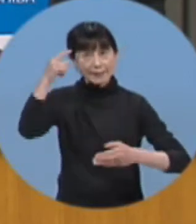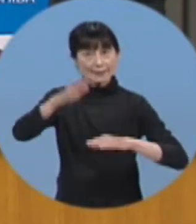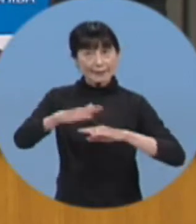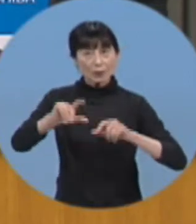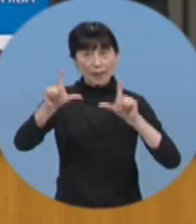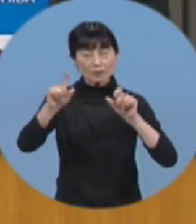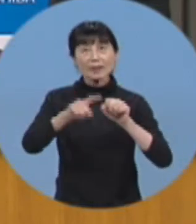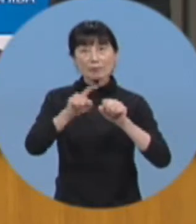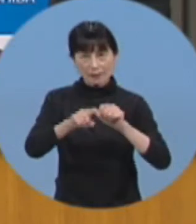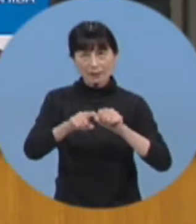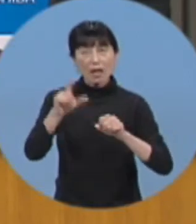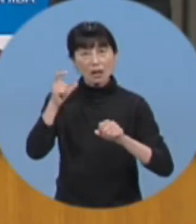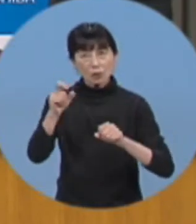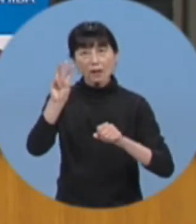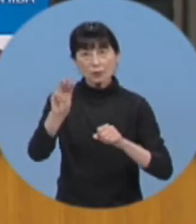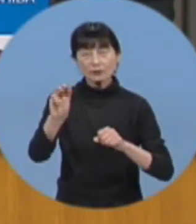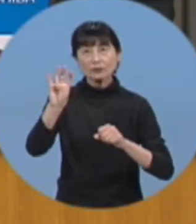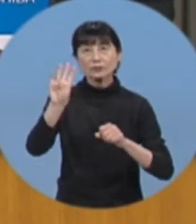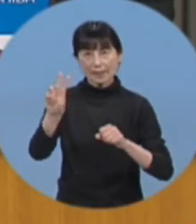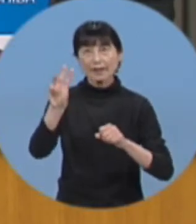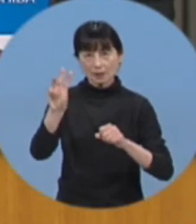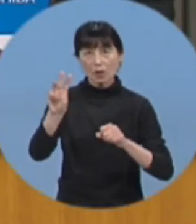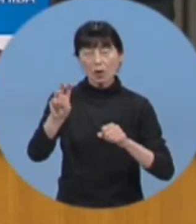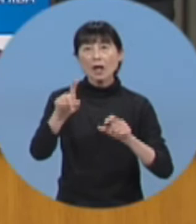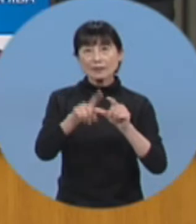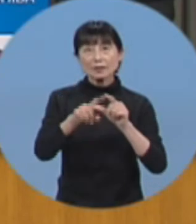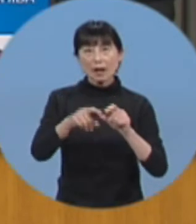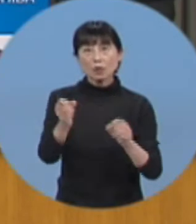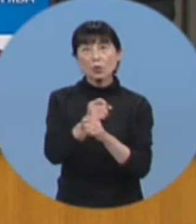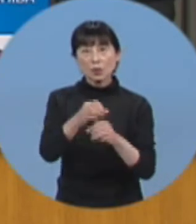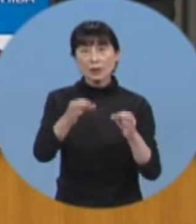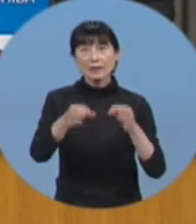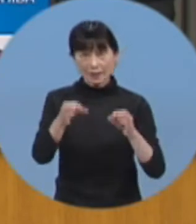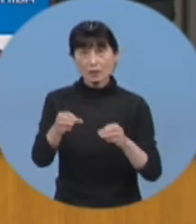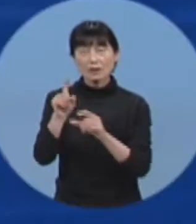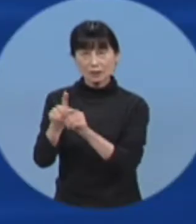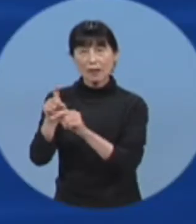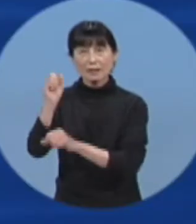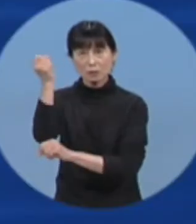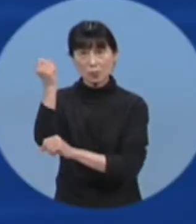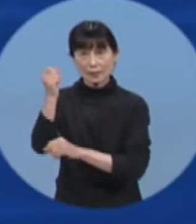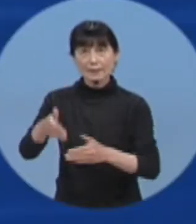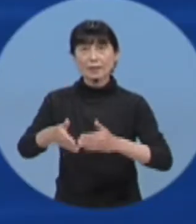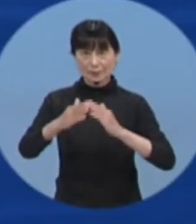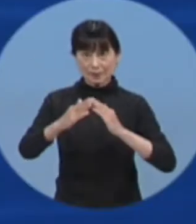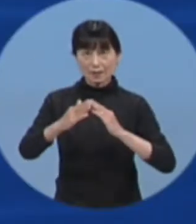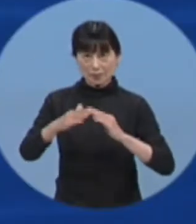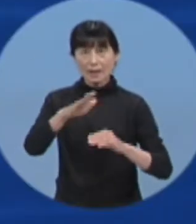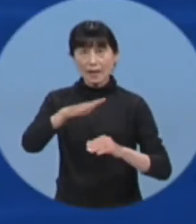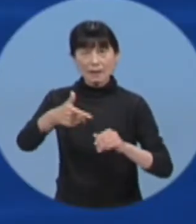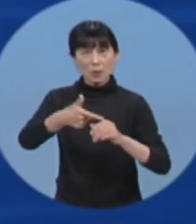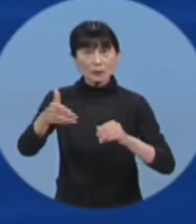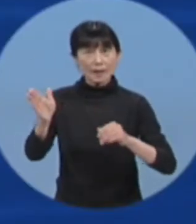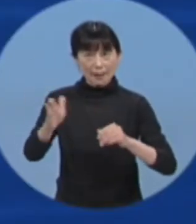のため、昭和43年に千葉工業銀行と千葉日報社で設立された団体で、平成6年